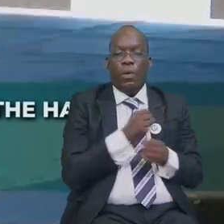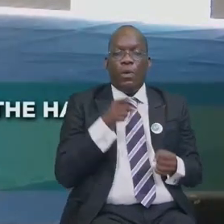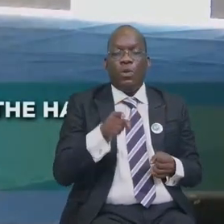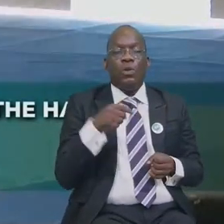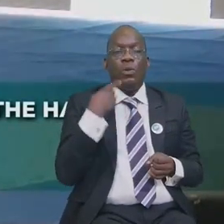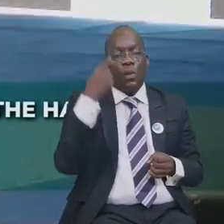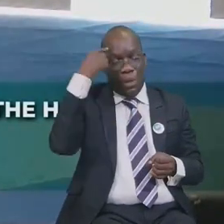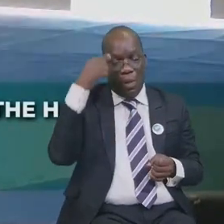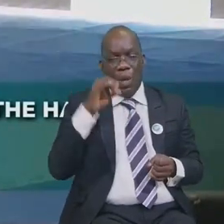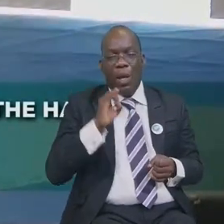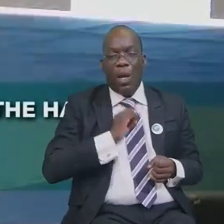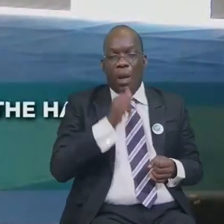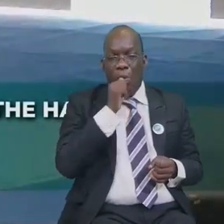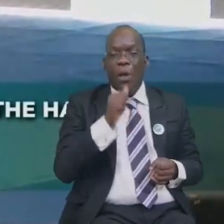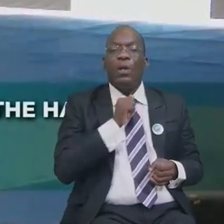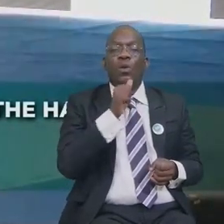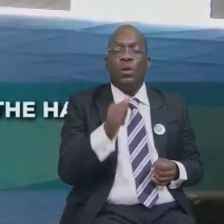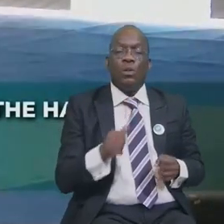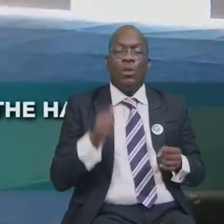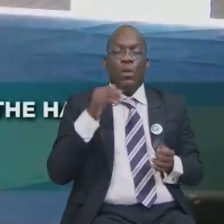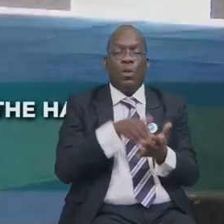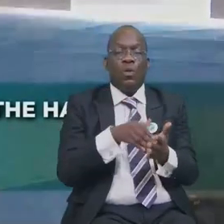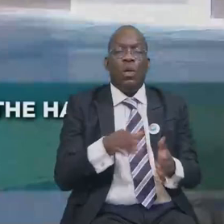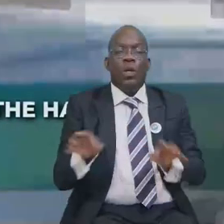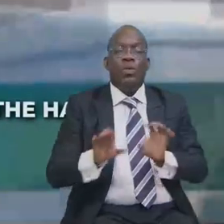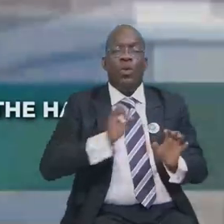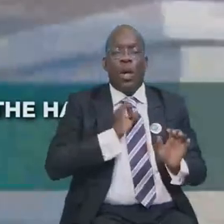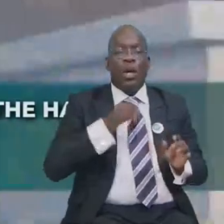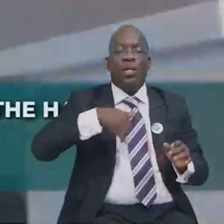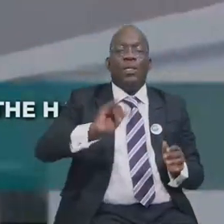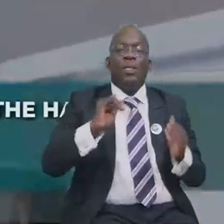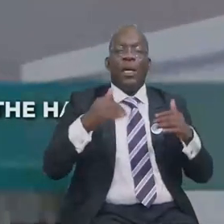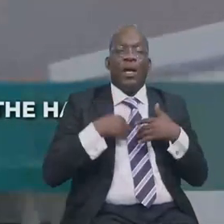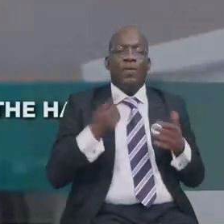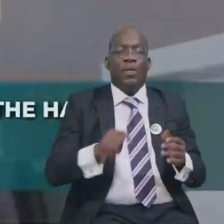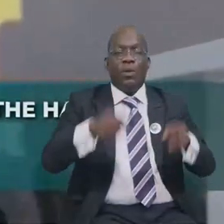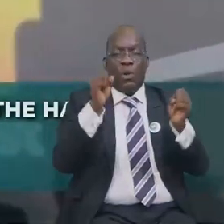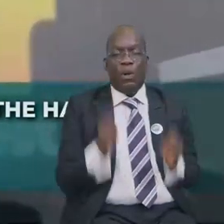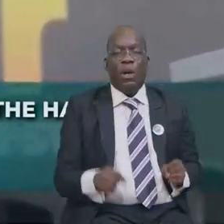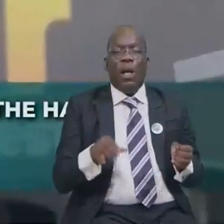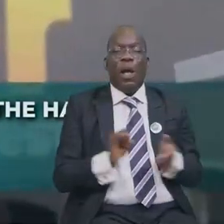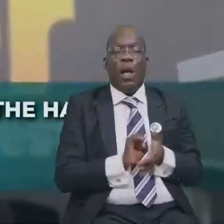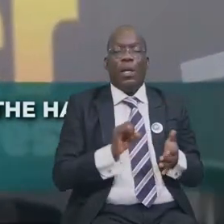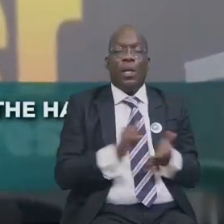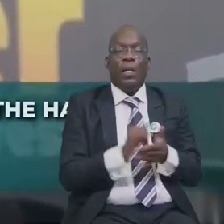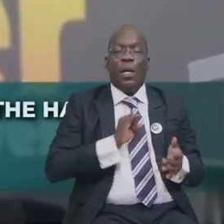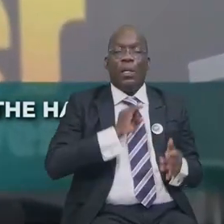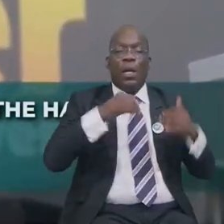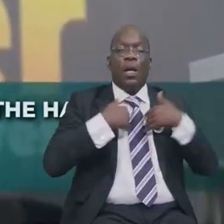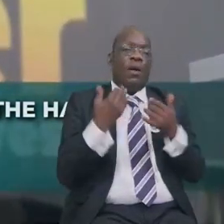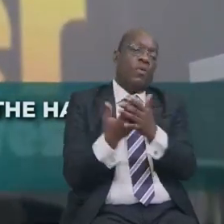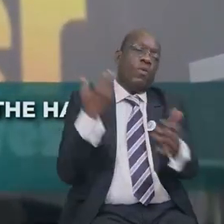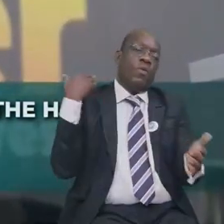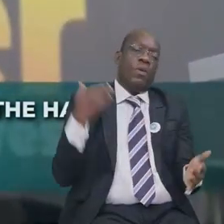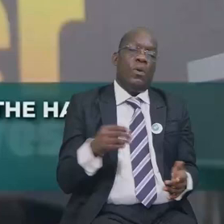pas faible maintenant? Est-ce que je pense que j'ai l'énergie que j'avais avant, quand j'avais 25-35 ans,